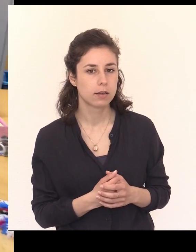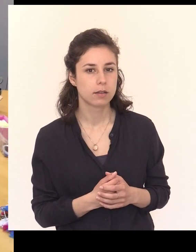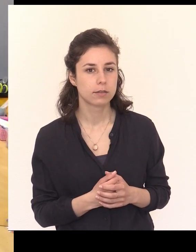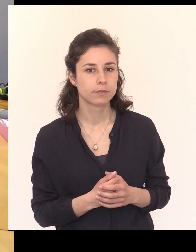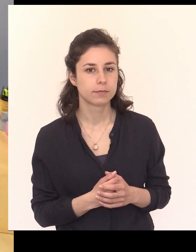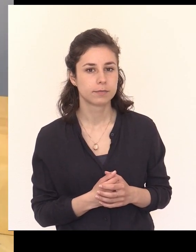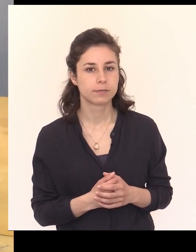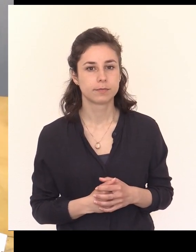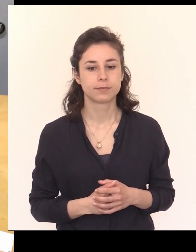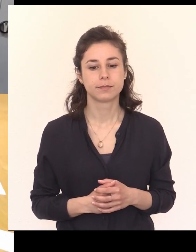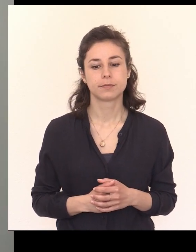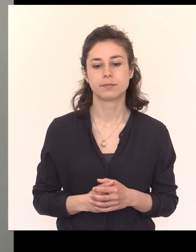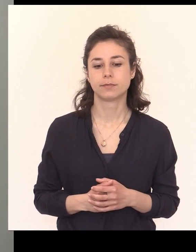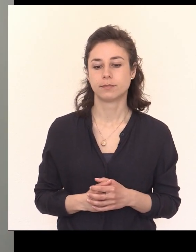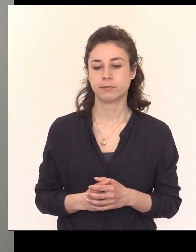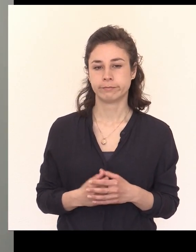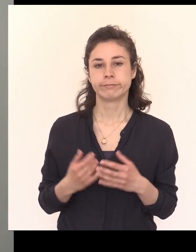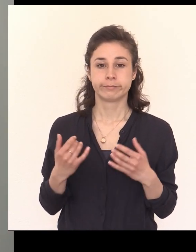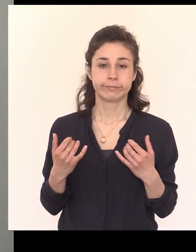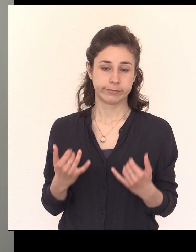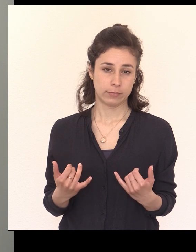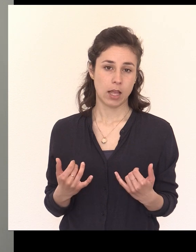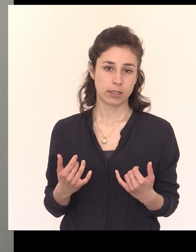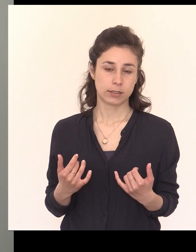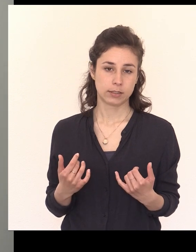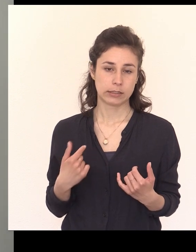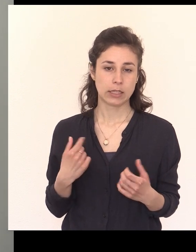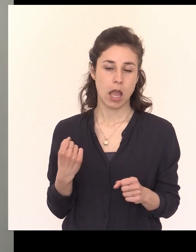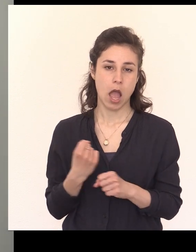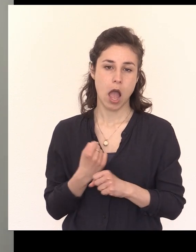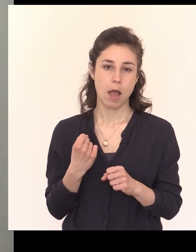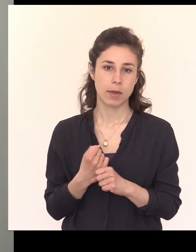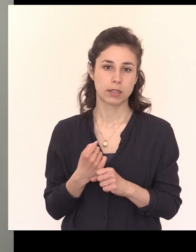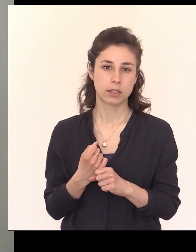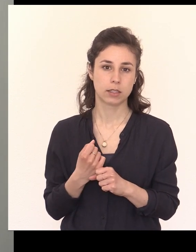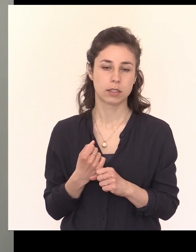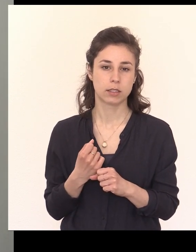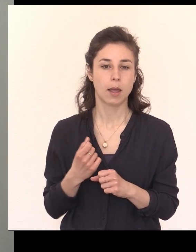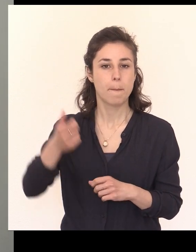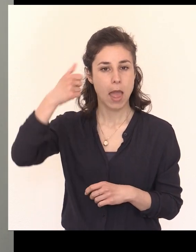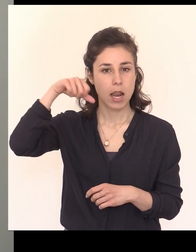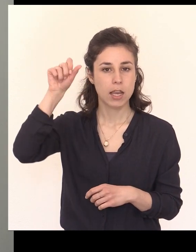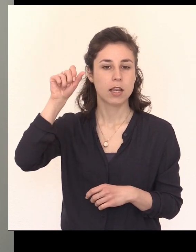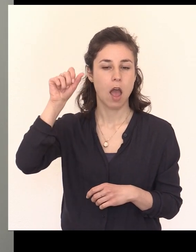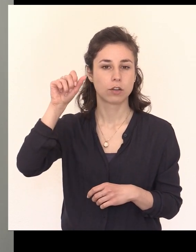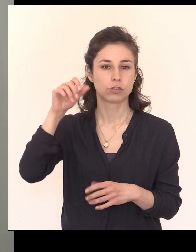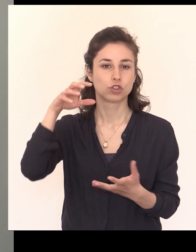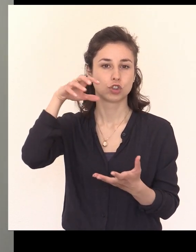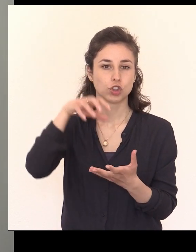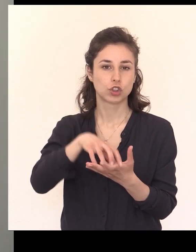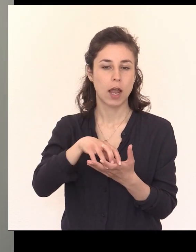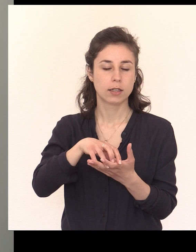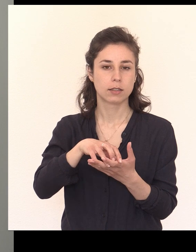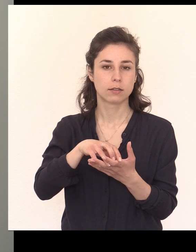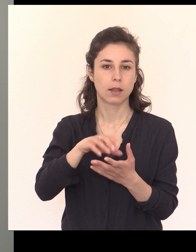arbeitest du denn jetzt? Ich arbeite. Ich bin jetzt bei der Berliner Stadtmission